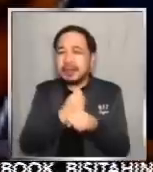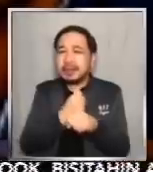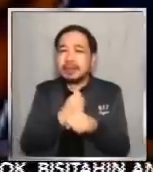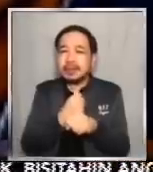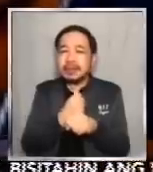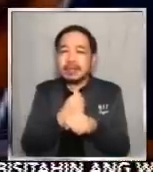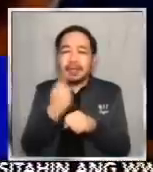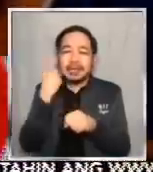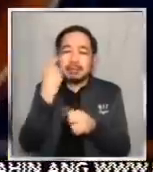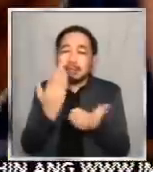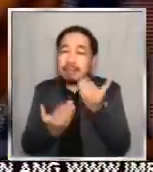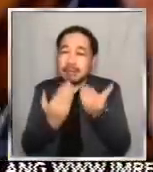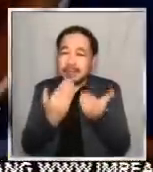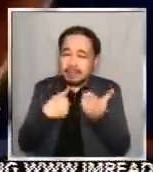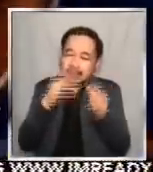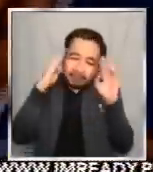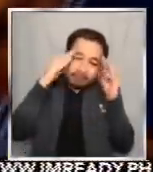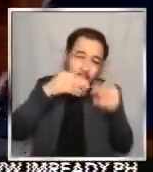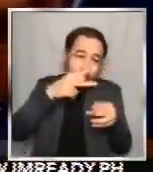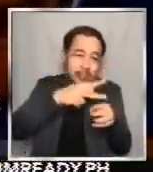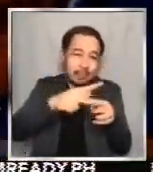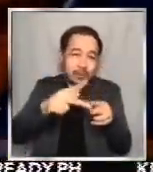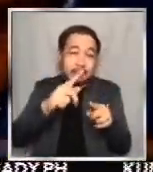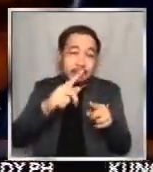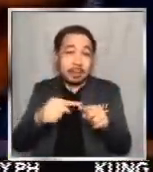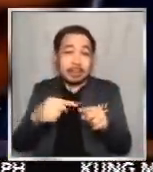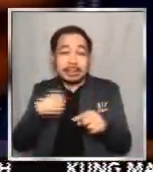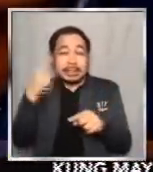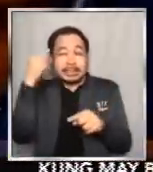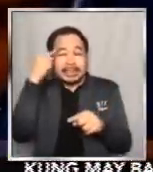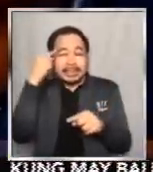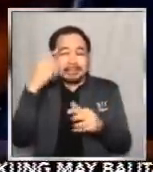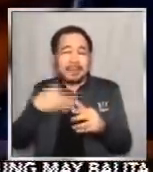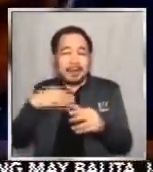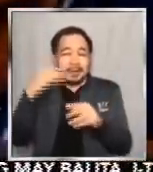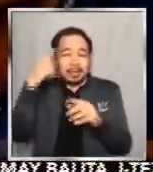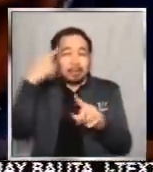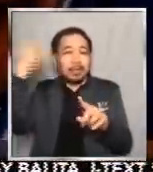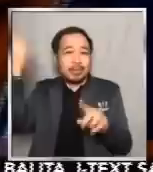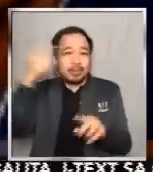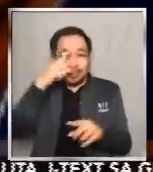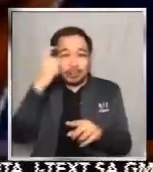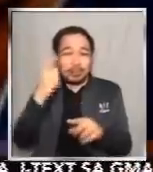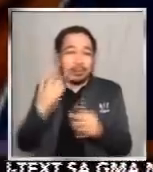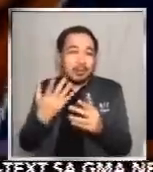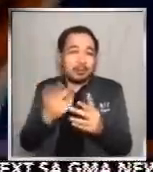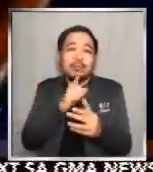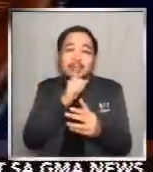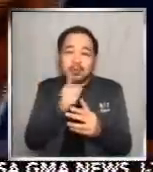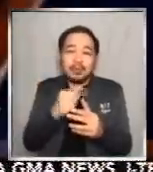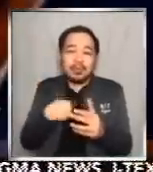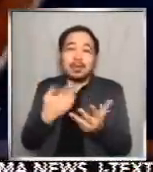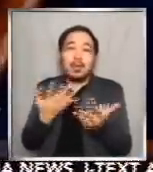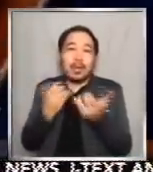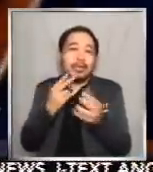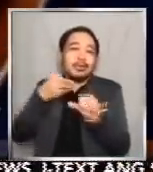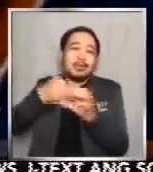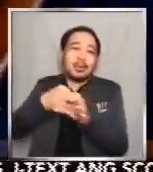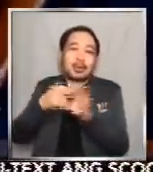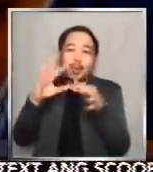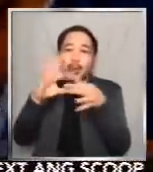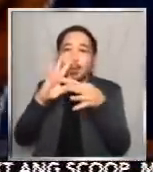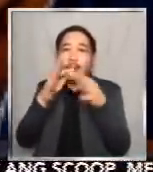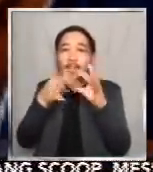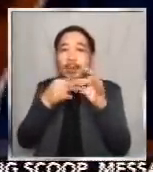ako. Pero inisip ko sir, yung dream ko eh. Sabi ko, gusto ko talaga mag-Olympics. Kaya hanggang ngayon po